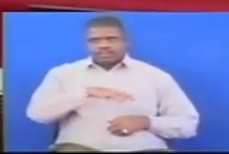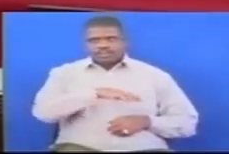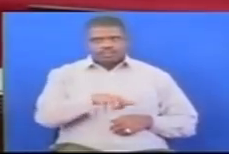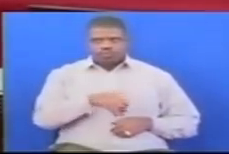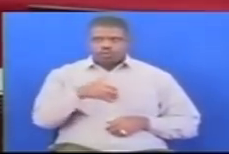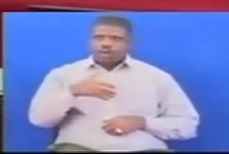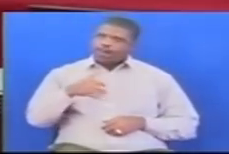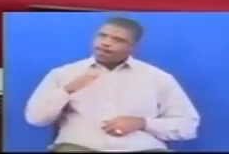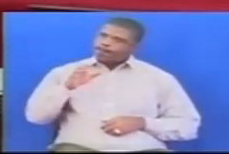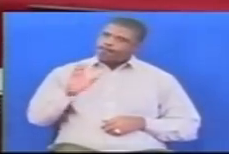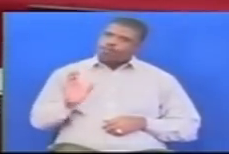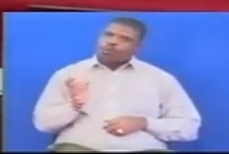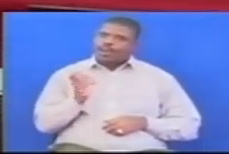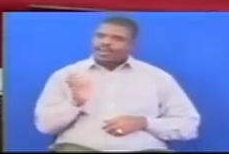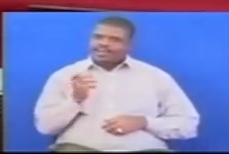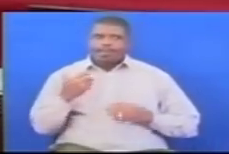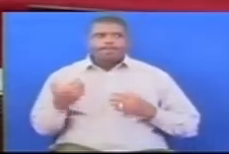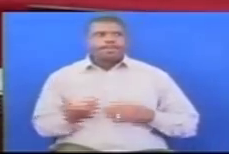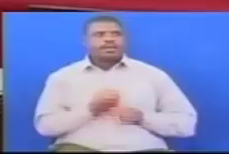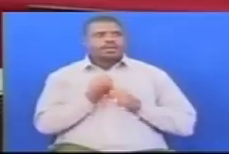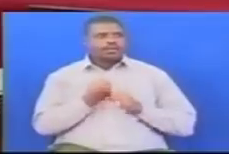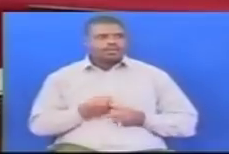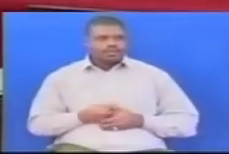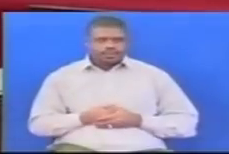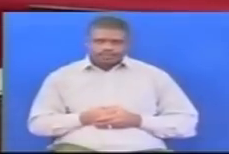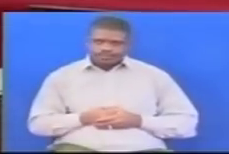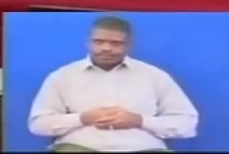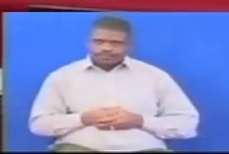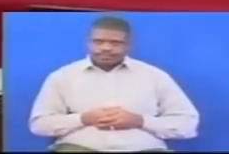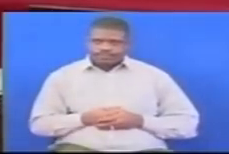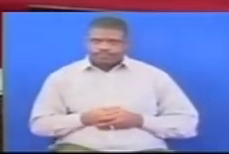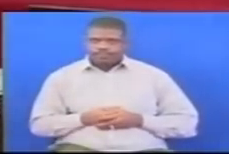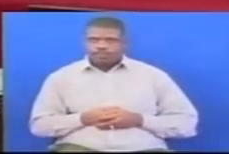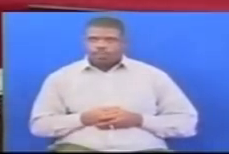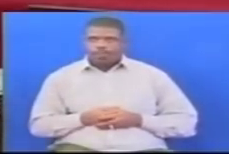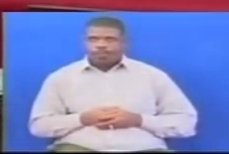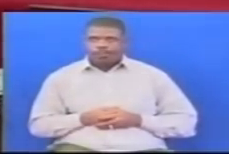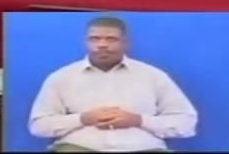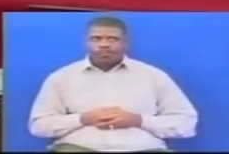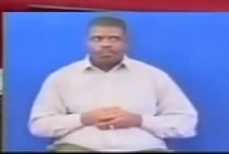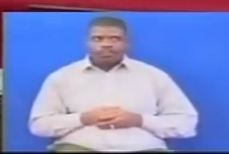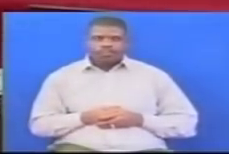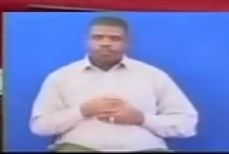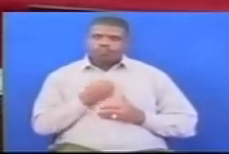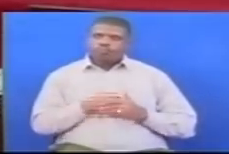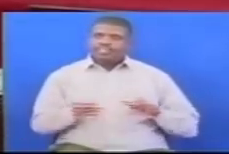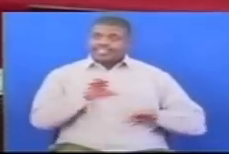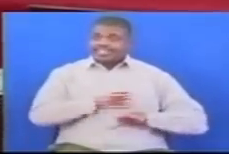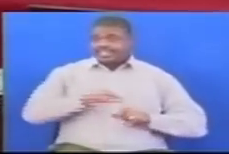Muheza yanapatikana. Mheshimiwa mwenyekiti, sisi Muheza